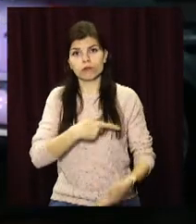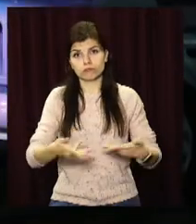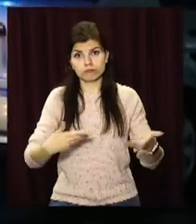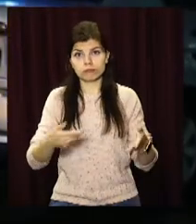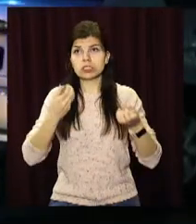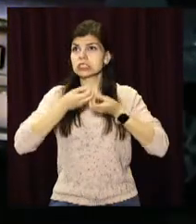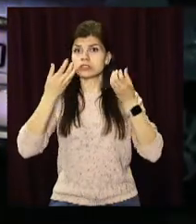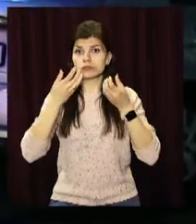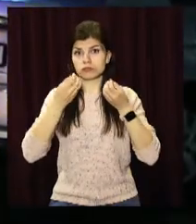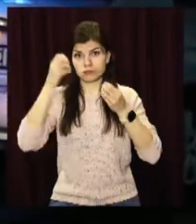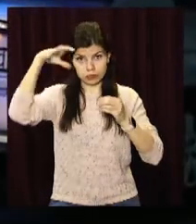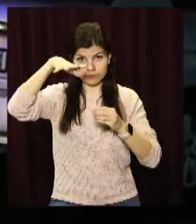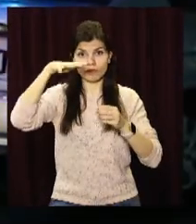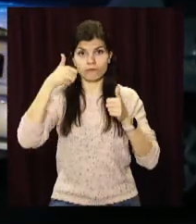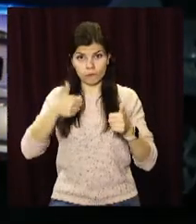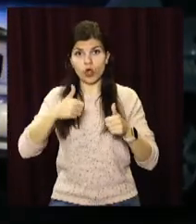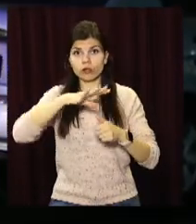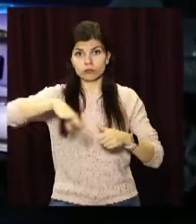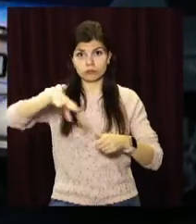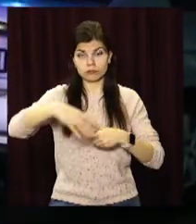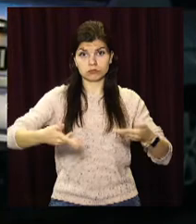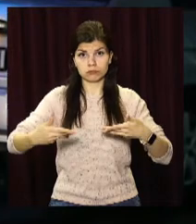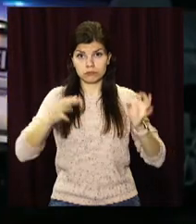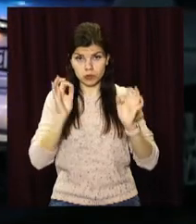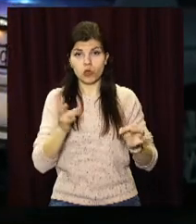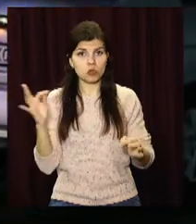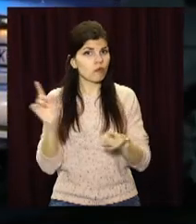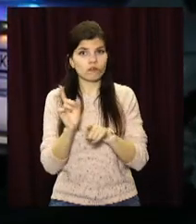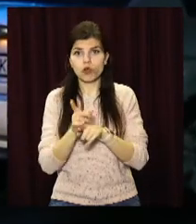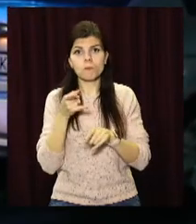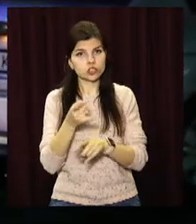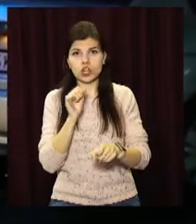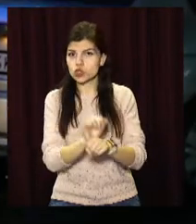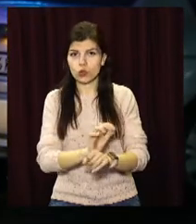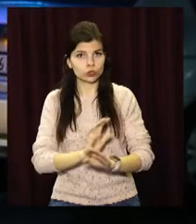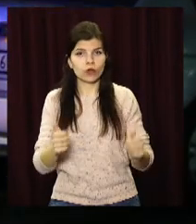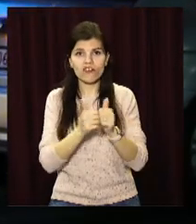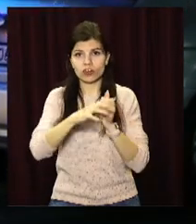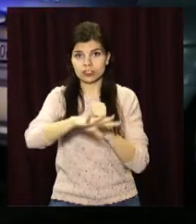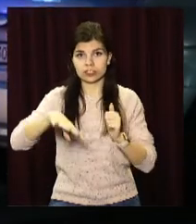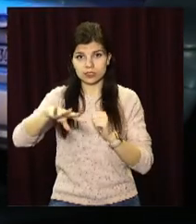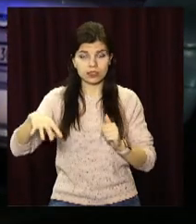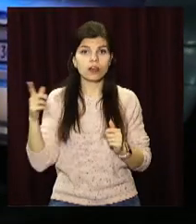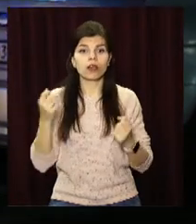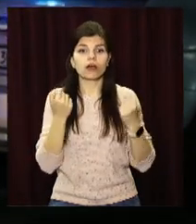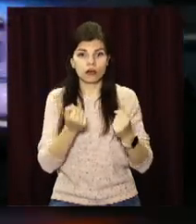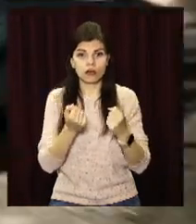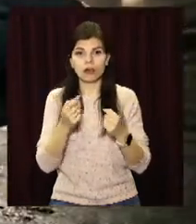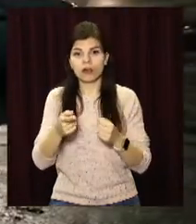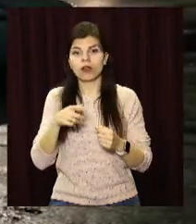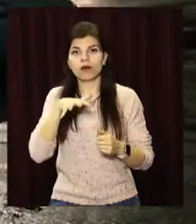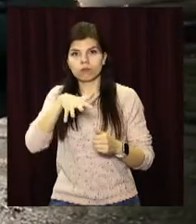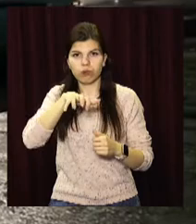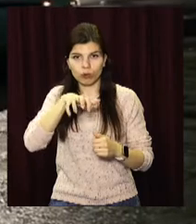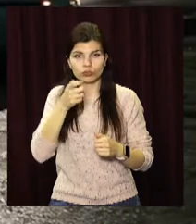крокував освітленим пішохідним переходом. Втім, кермувальник не загальмував перед зеброю. Через ДТП в авто розтрощене лобове